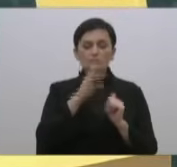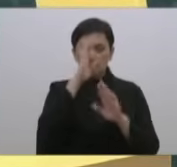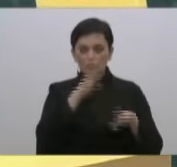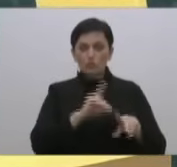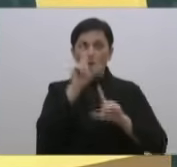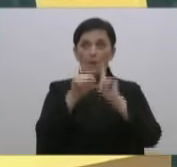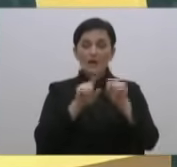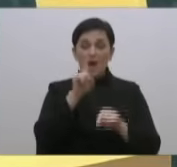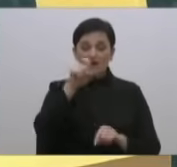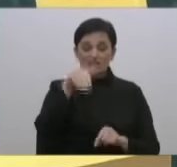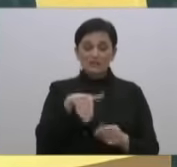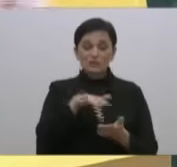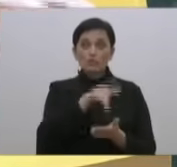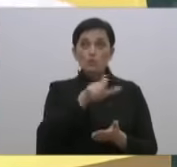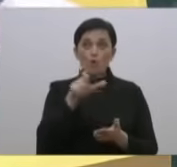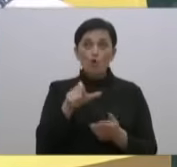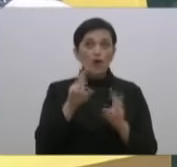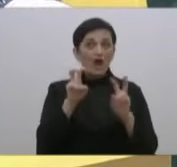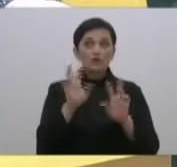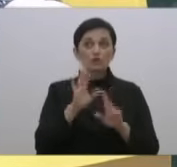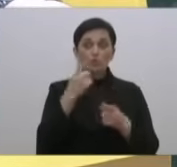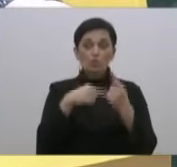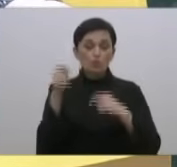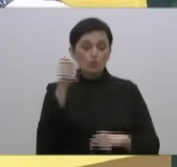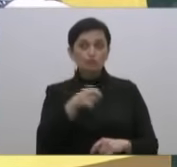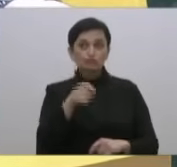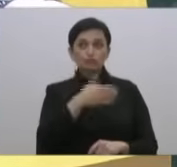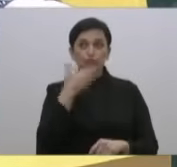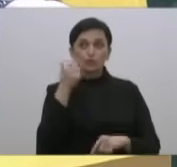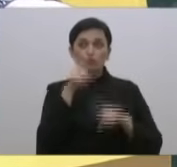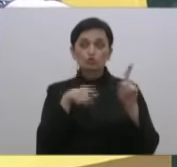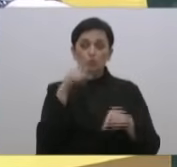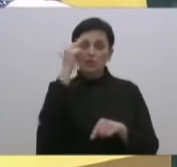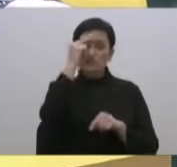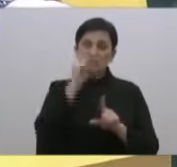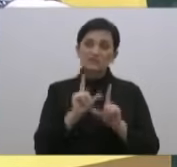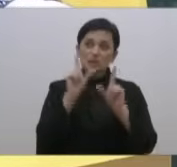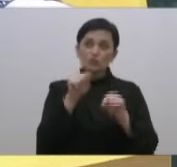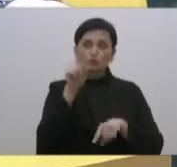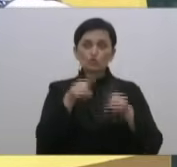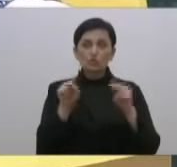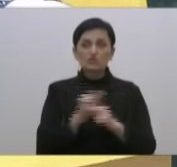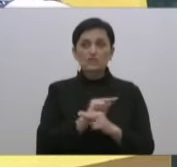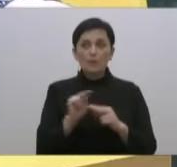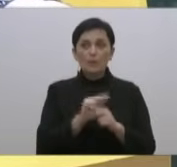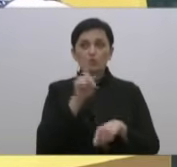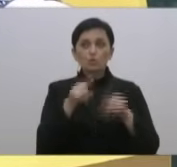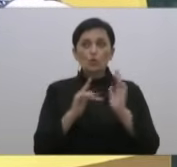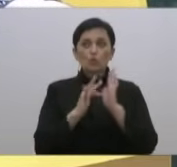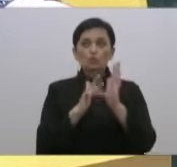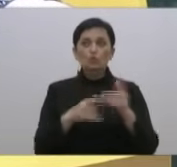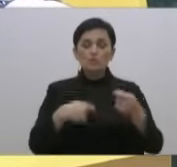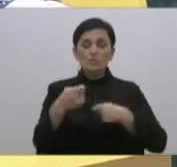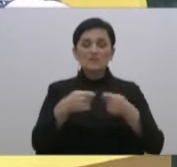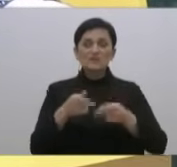ქვეყანას. 100000 მოქალაქე არ ნიშნავს იმას, რომ უკან აღარავინ არ ბრუნდება, იმიტომ რომ ზოგი მიდის სასწავლებლად, ზოგი სამკურნალოდ, ზოგი ტურისტული